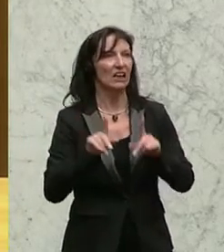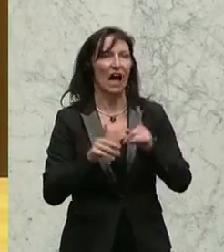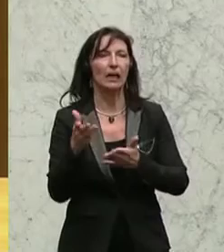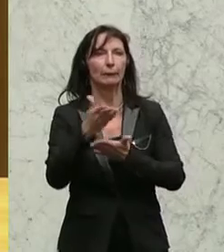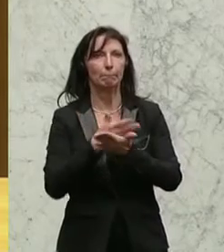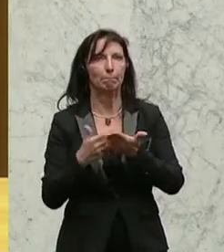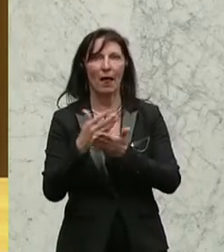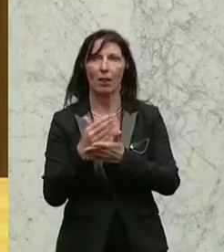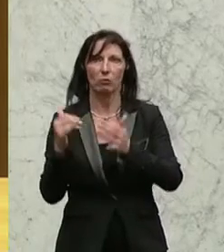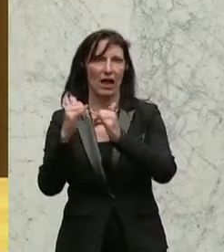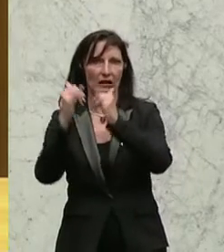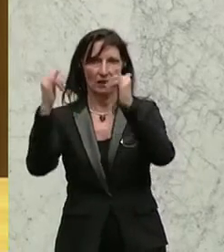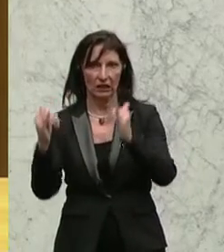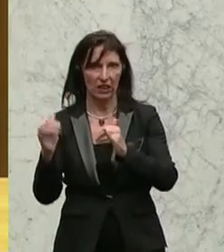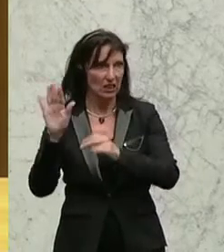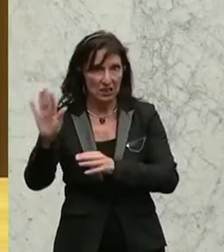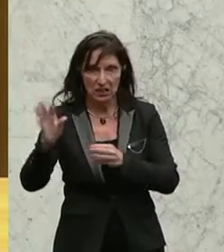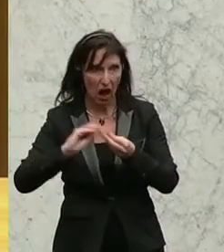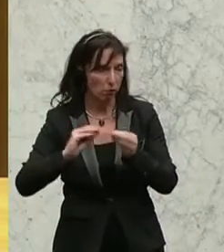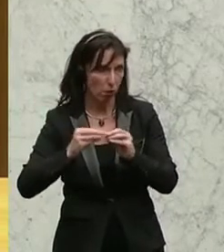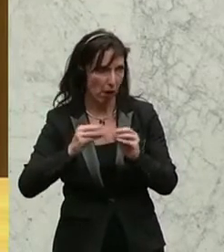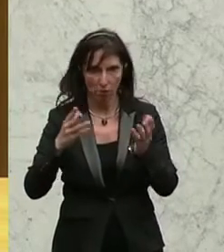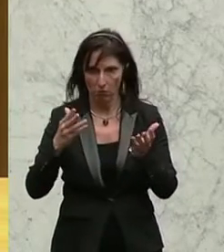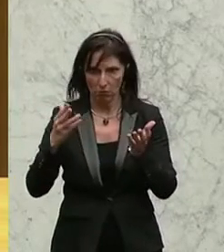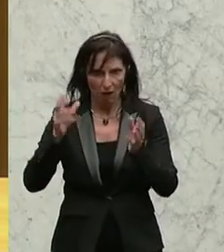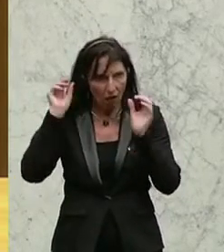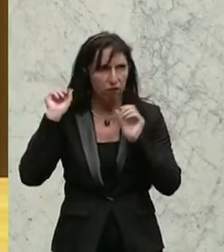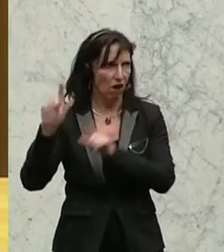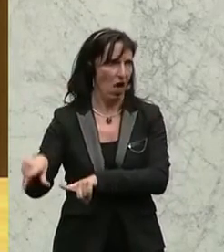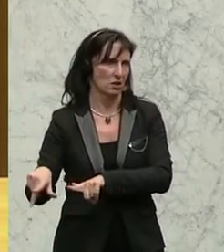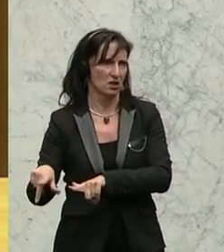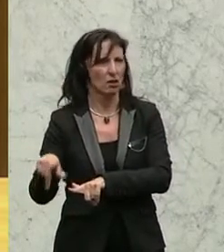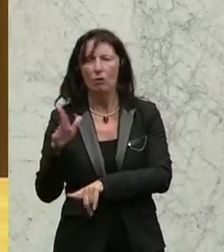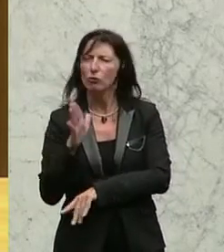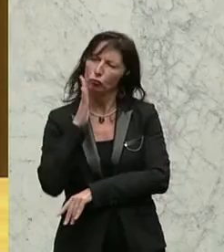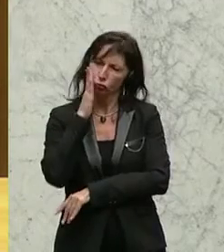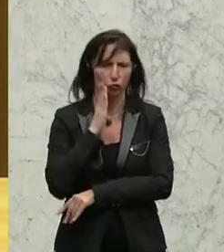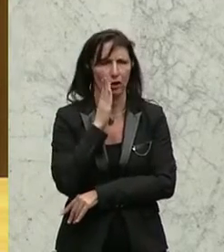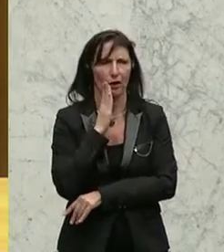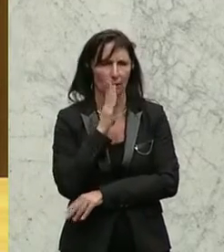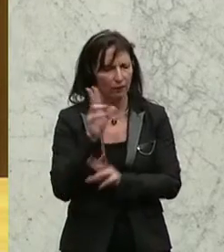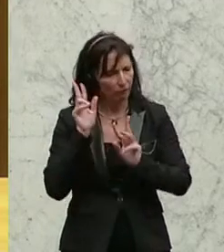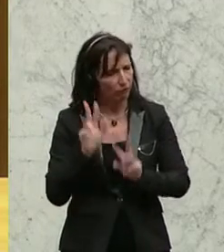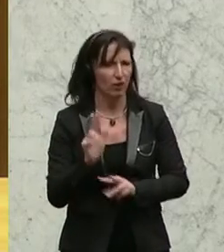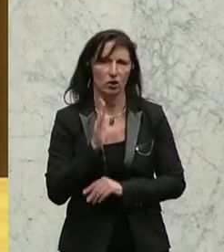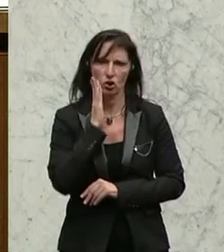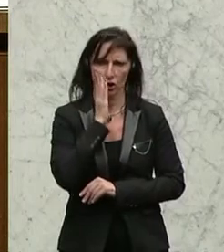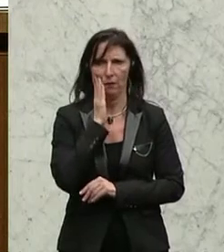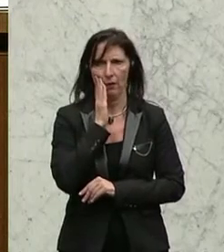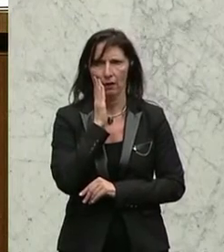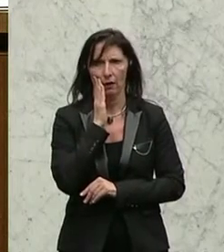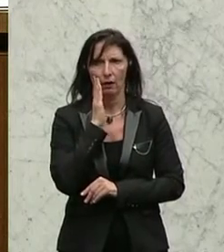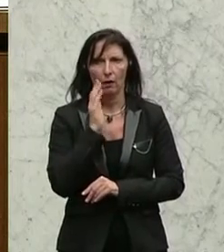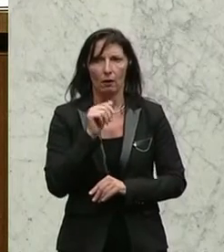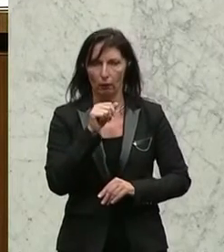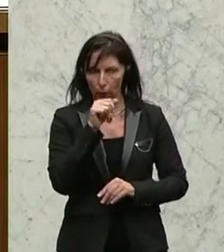Bildungseinrichtung, werden eigentlich mit ihren Problemen im Stich gelassen. Und das ist eine Schande. Das ist wirklich eine Schande. Und